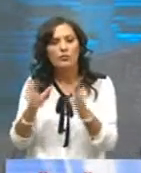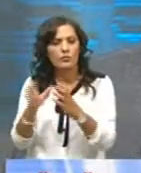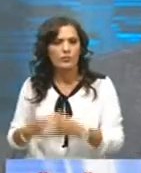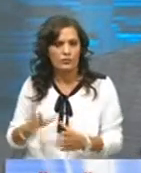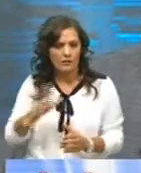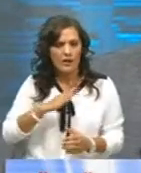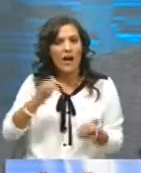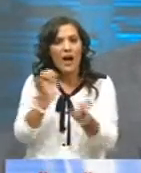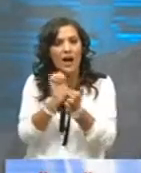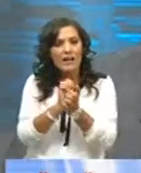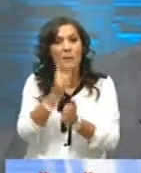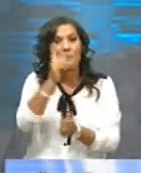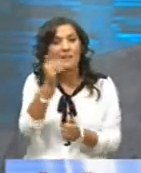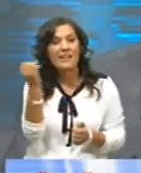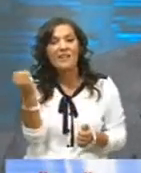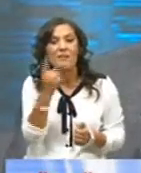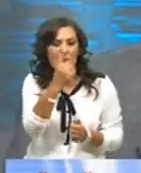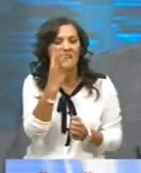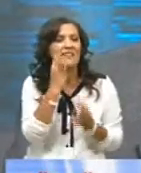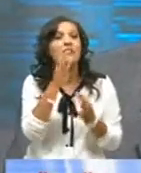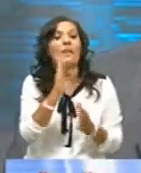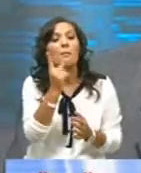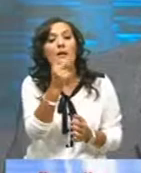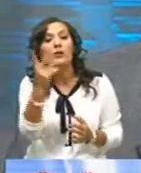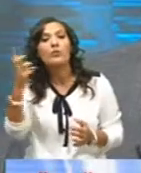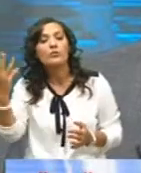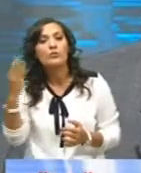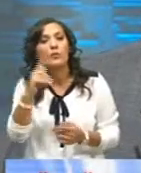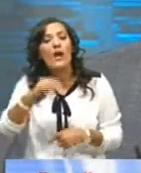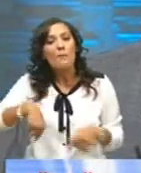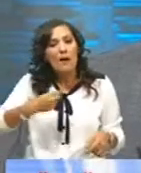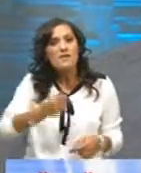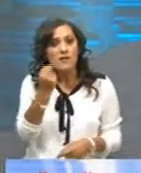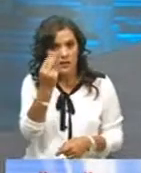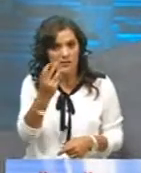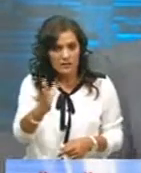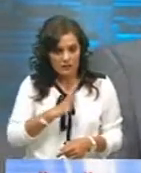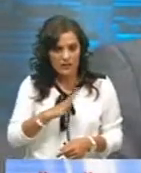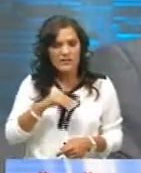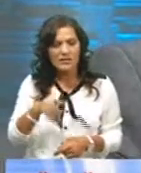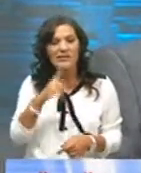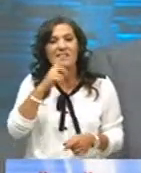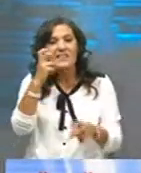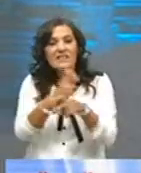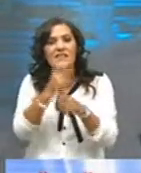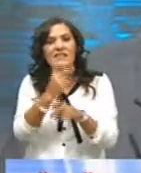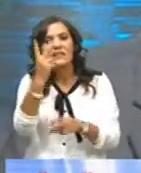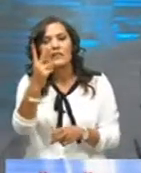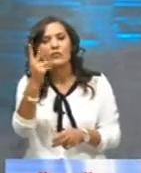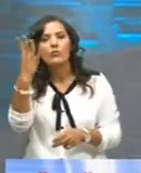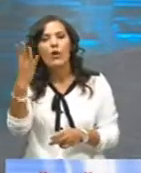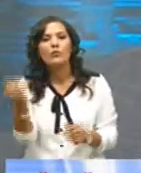vardır ailesinde birden fazla bireyin de kalın bağırsak kanseri olursa biz ikiden dörde